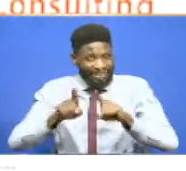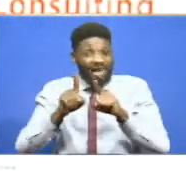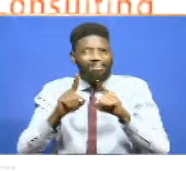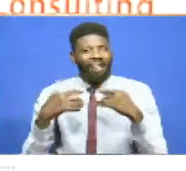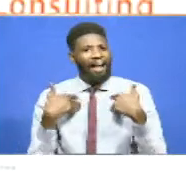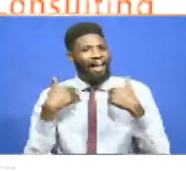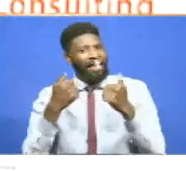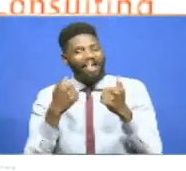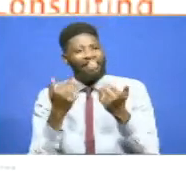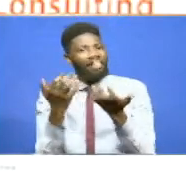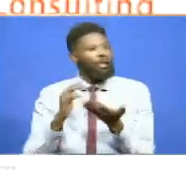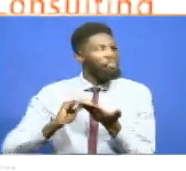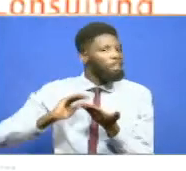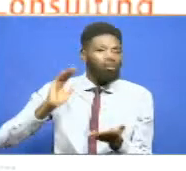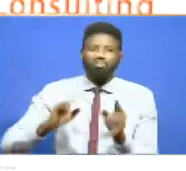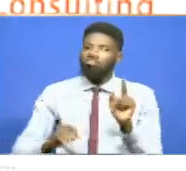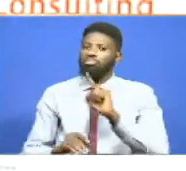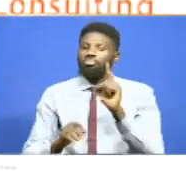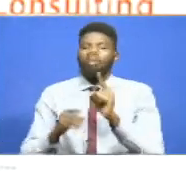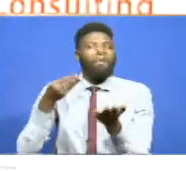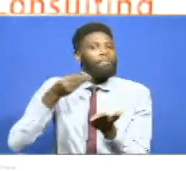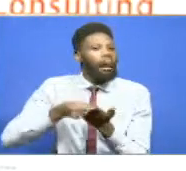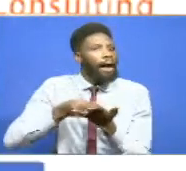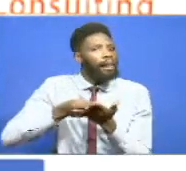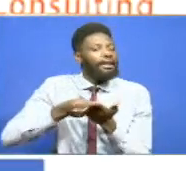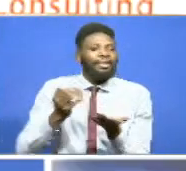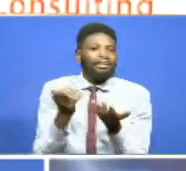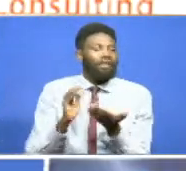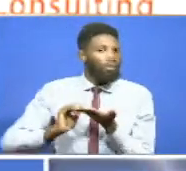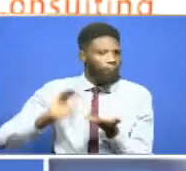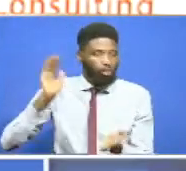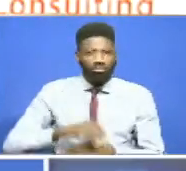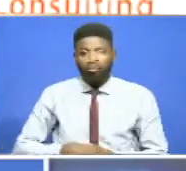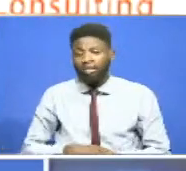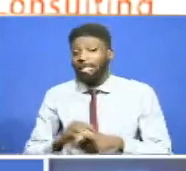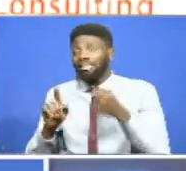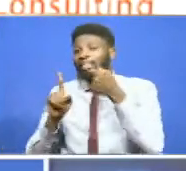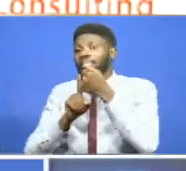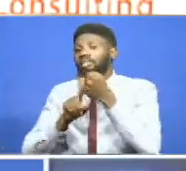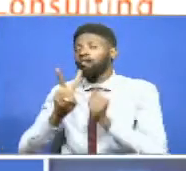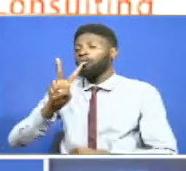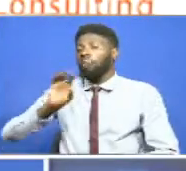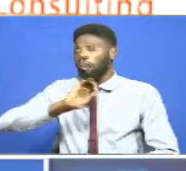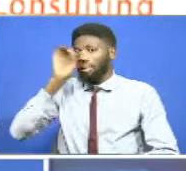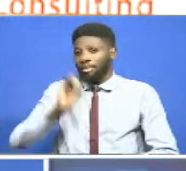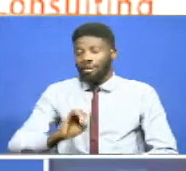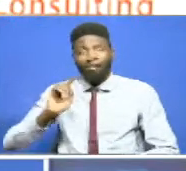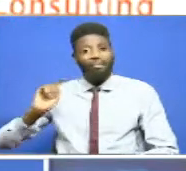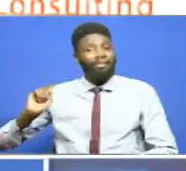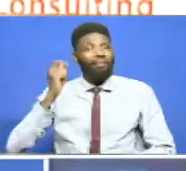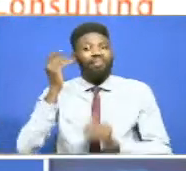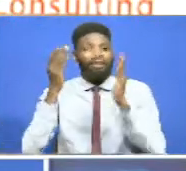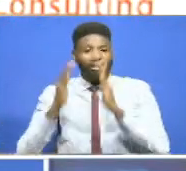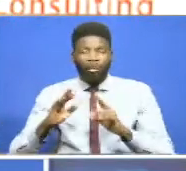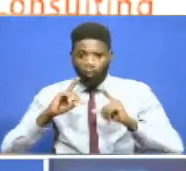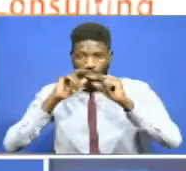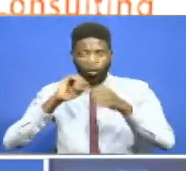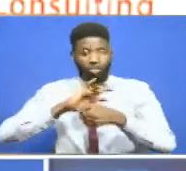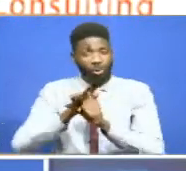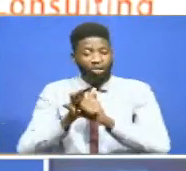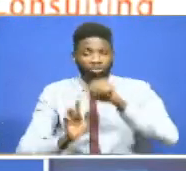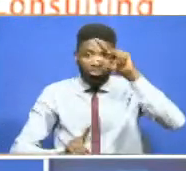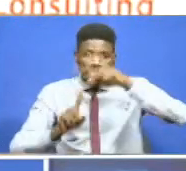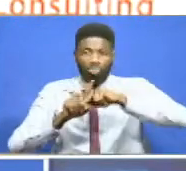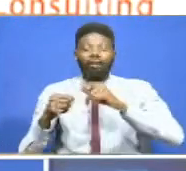afya. Utafiti huo unaonyesha kwamba 62% ya Wakenya wanasema janga la corona limeleta changamoto za